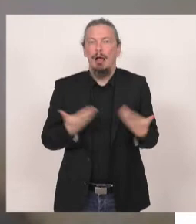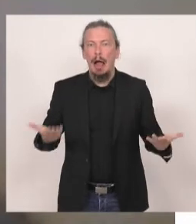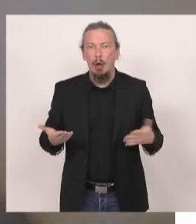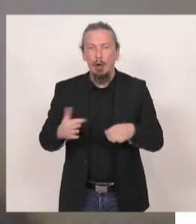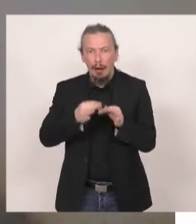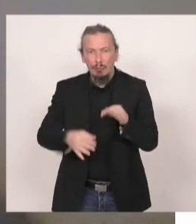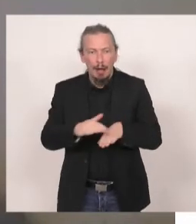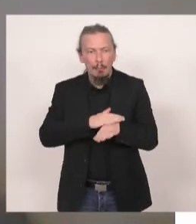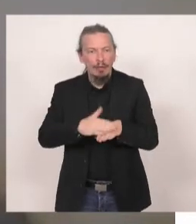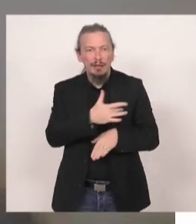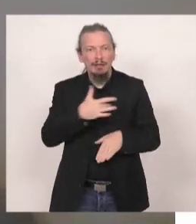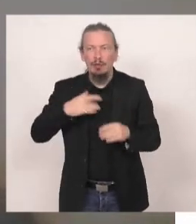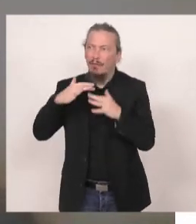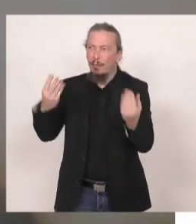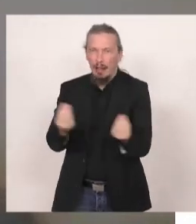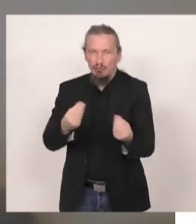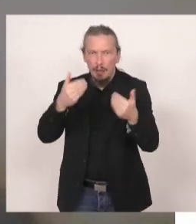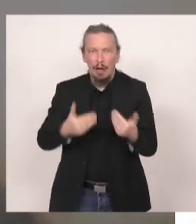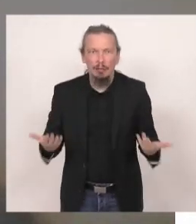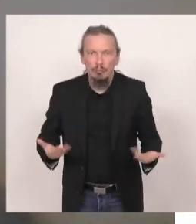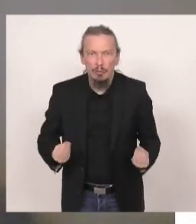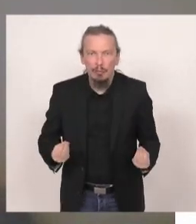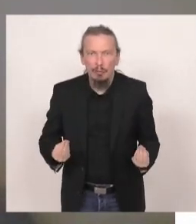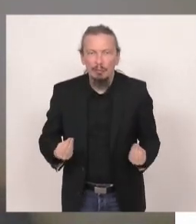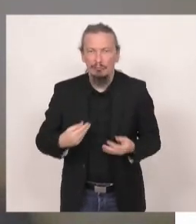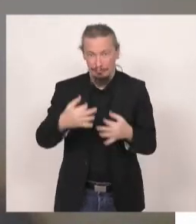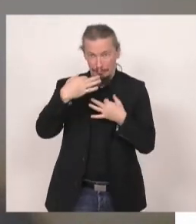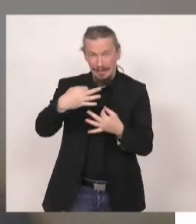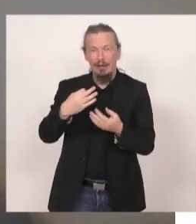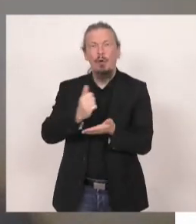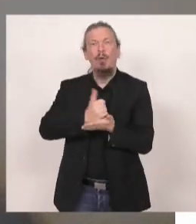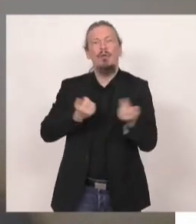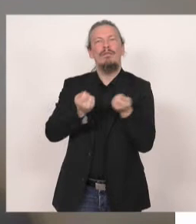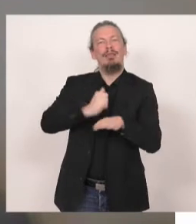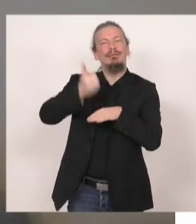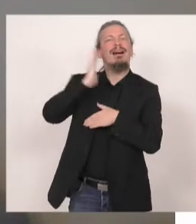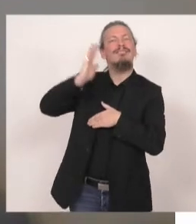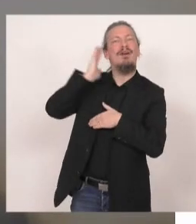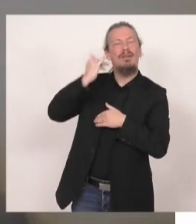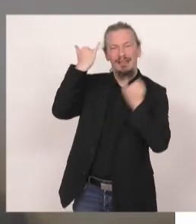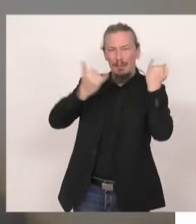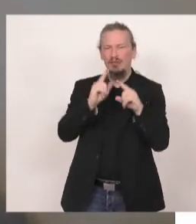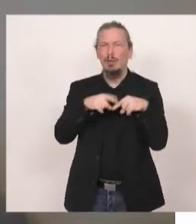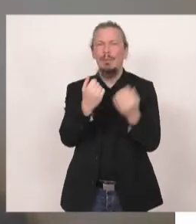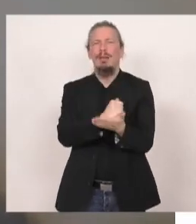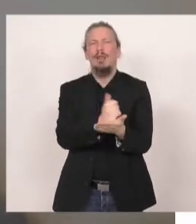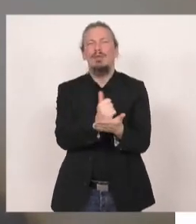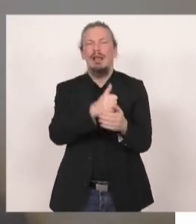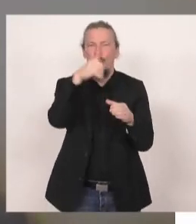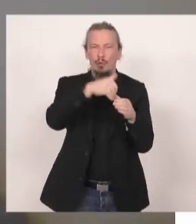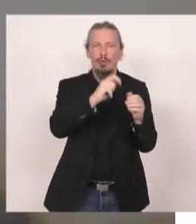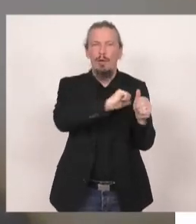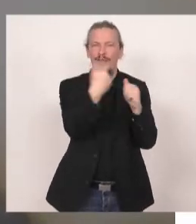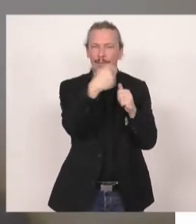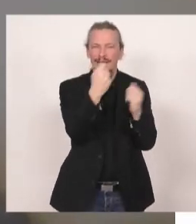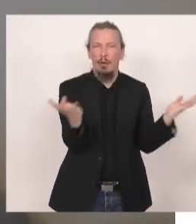santé environnementale de la métropole? Plus précisément, la gouvernance imaginée à l'époque, autour d'un comité de pilotage rassemblant les vice-présidents